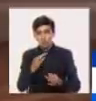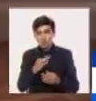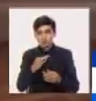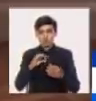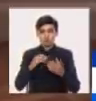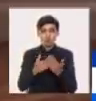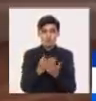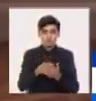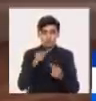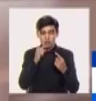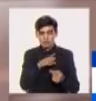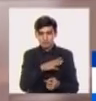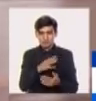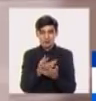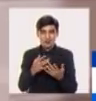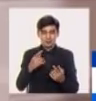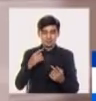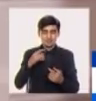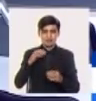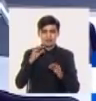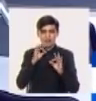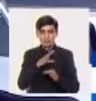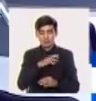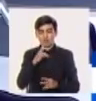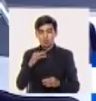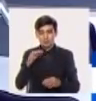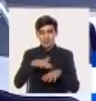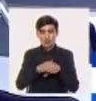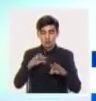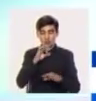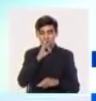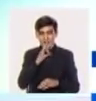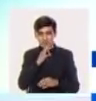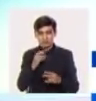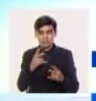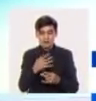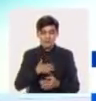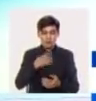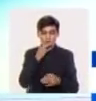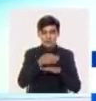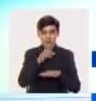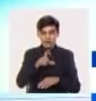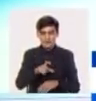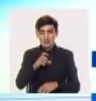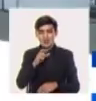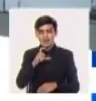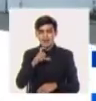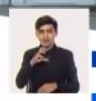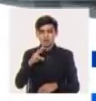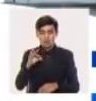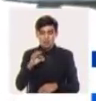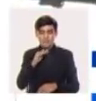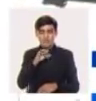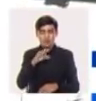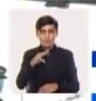ақпаратқа қарсы ақталумен көп бас қатырған сияқты. Ал елді дәрі-дәрмекпен қамтамасыз етуге жауапты СК фармация мекемесінің